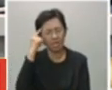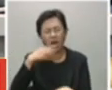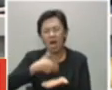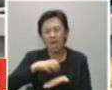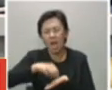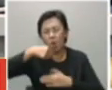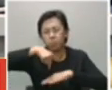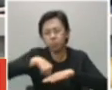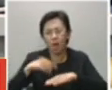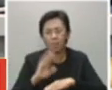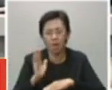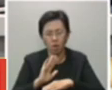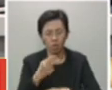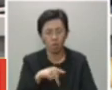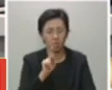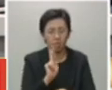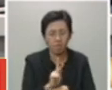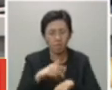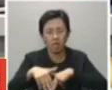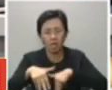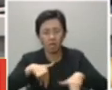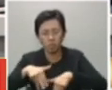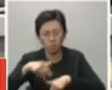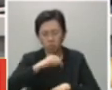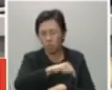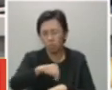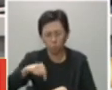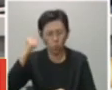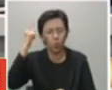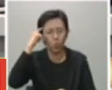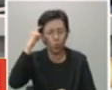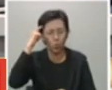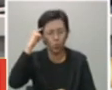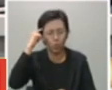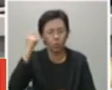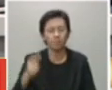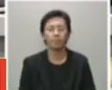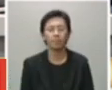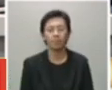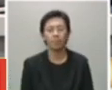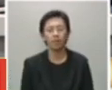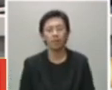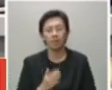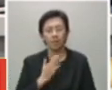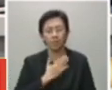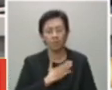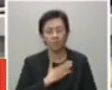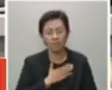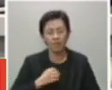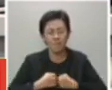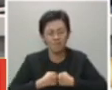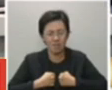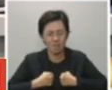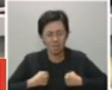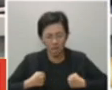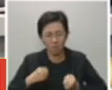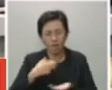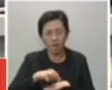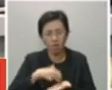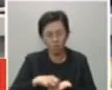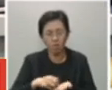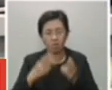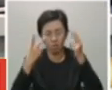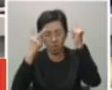ครับเพราะท่านประธานและพี่น้องประชาชนทราบเรื่องนี้กันเป็นอย่างดีแต่ผมขออนุญาตขยายความเรื่องของพลเอก